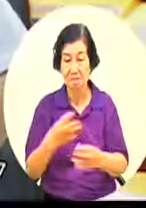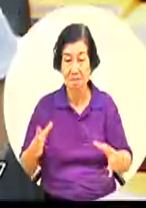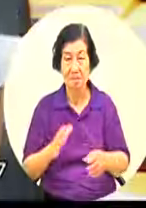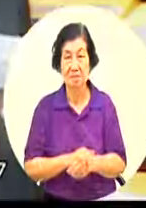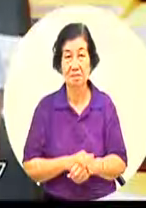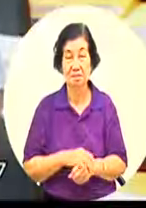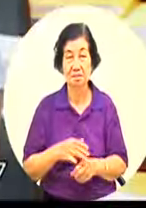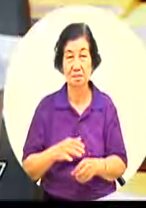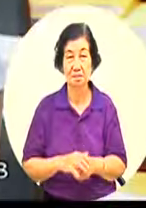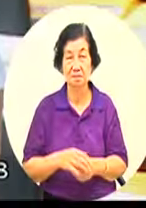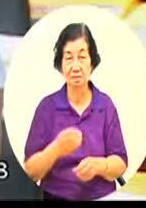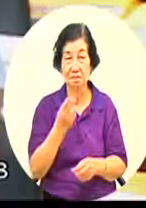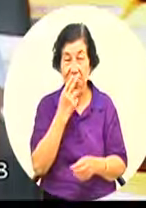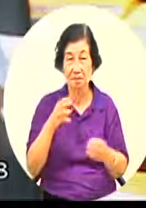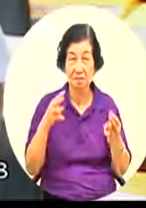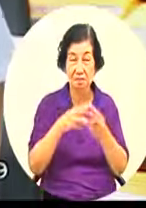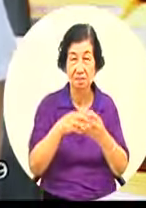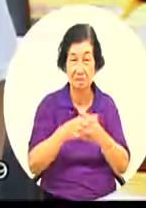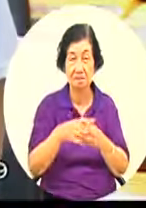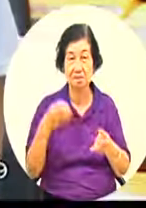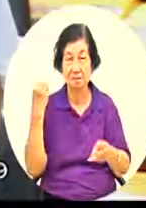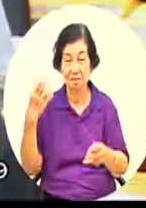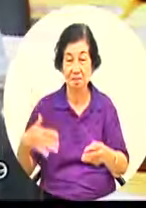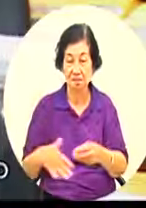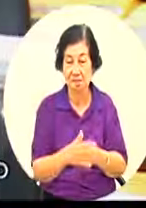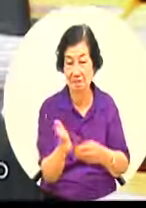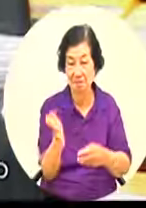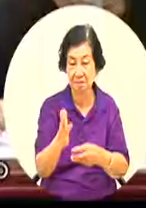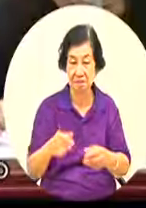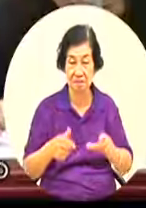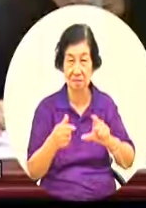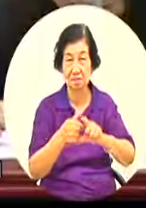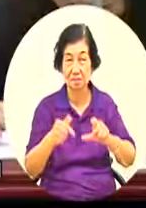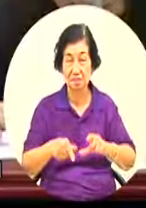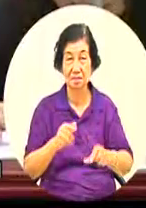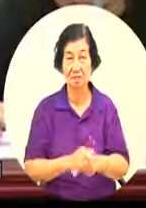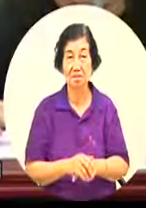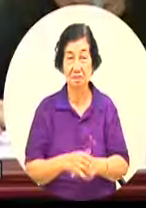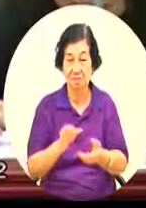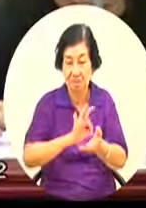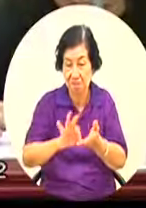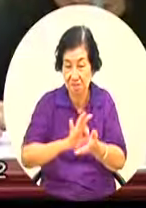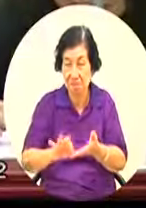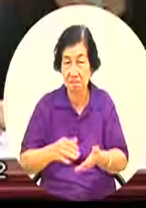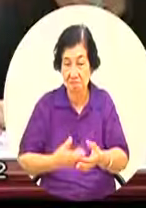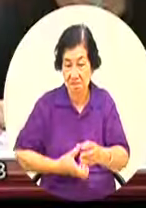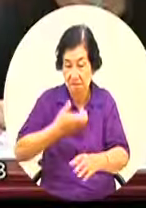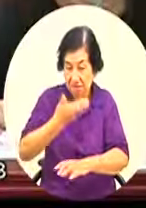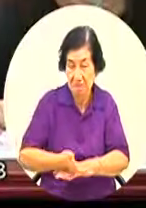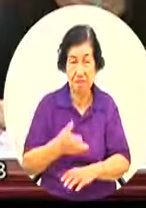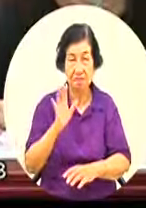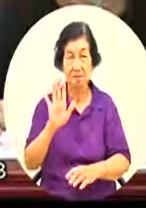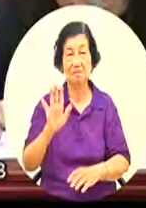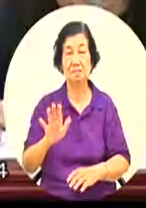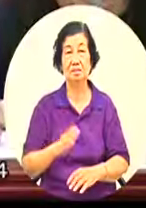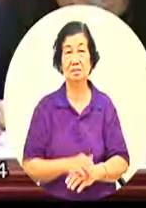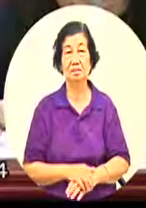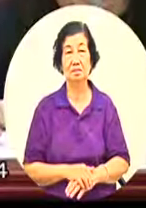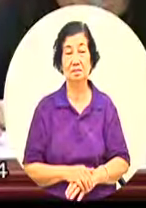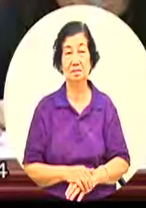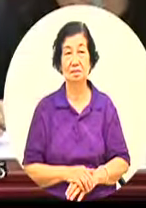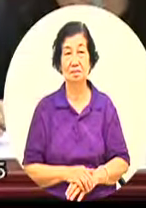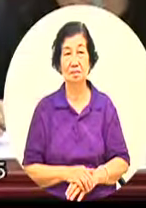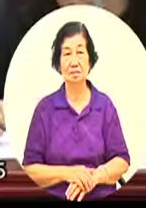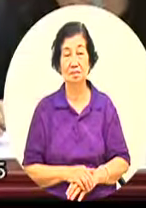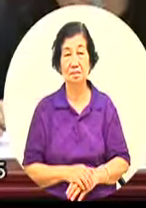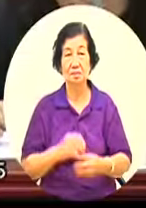们的前阵边缘呐。 那不是没小心啦，那是用心良苦。 对啊，所以我们把电影